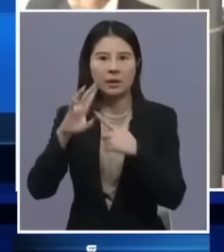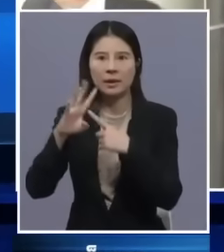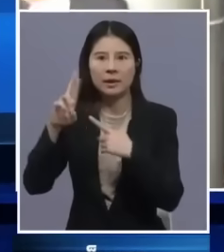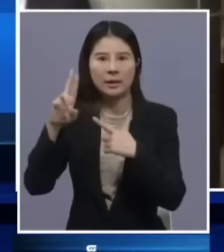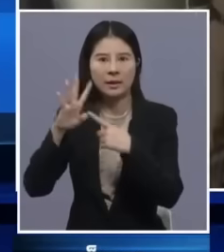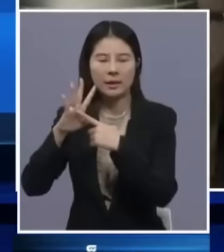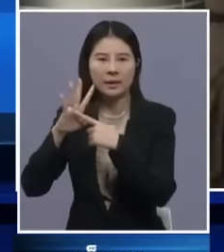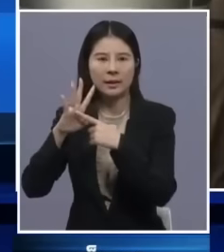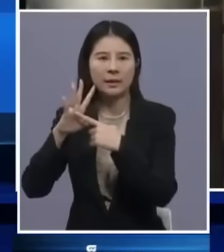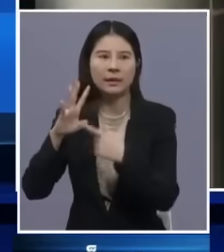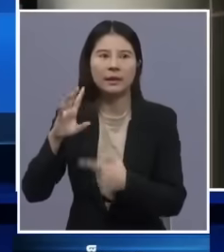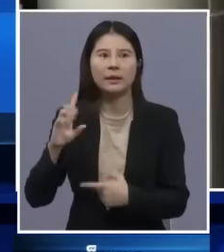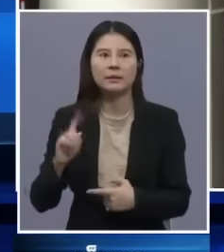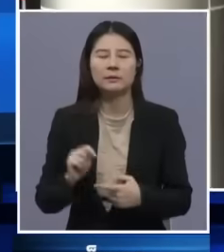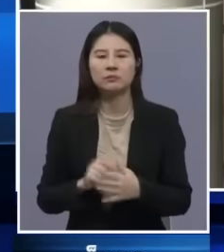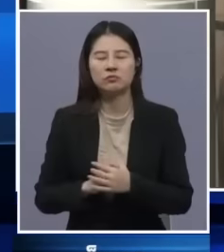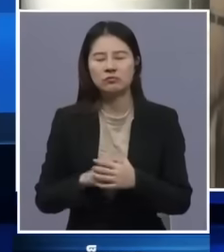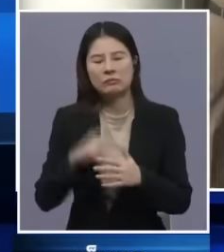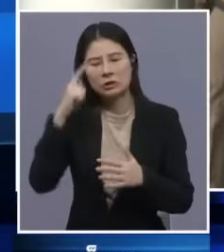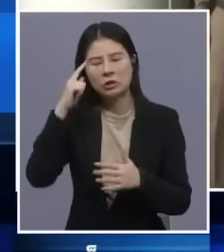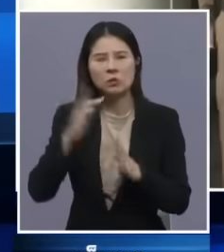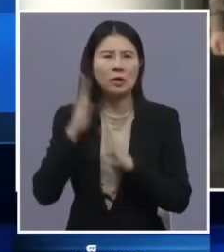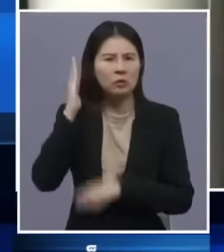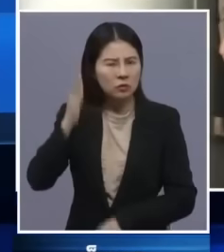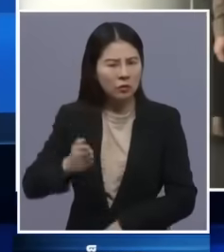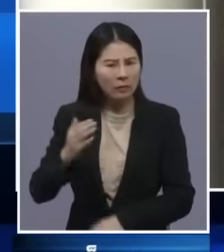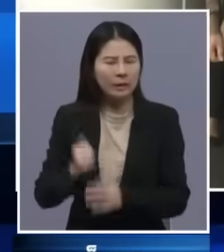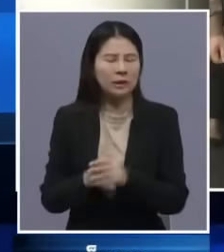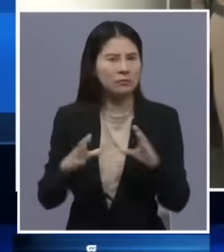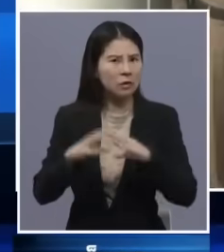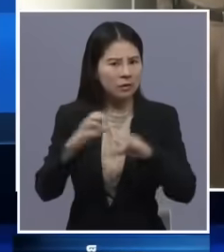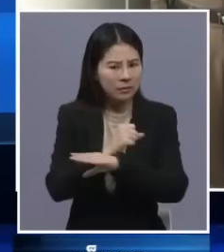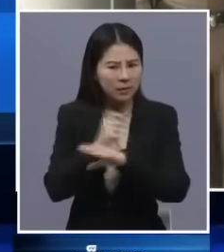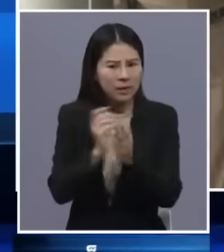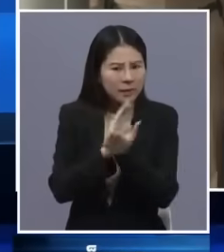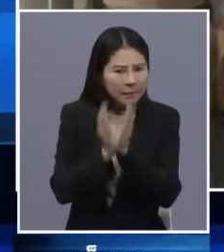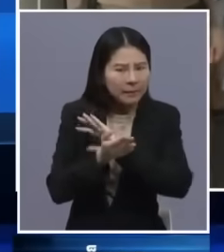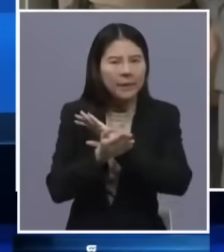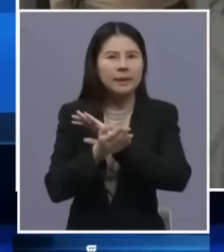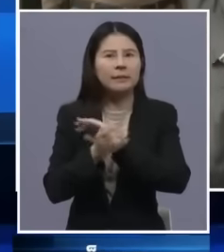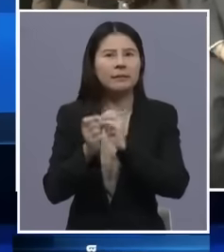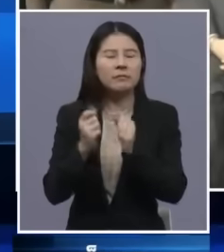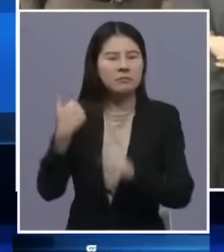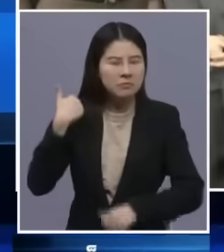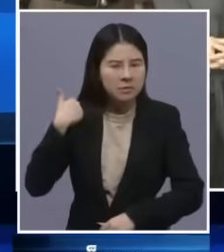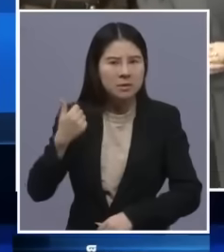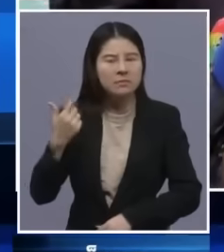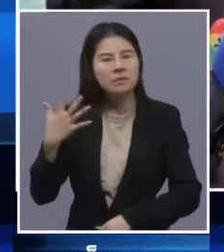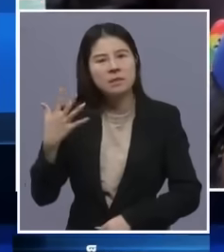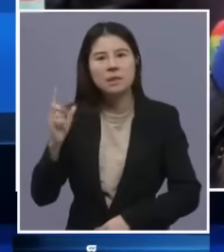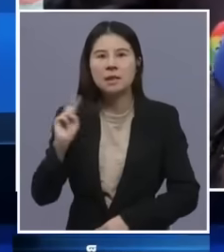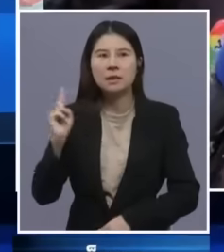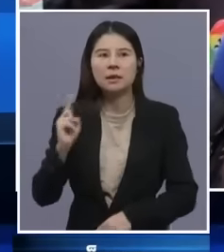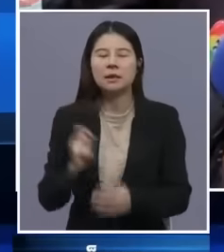เป็นคำถามว่าเอ๊ะคือมันจะเกิดการเปลี่ยนแปลงครั้งใหญ่อย่างที่สองท่านนี้ทำนายไว้หรือเปล่า คือการที่คุณทักษิณออกจากเรือนจำ